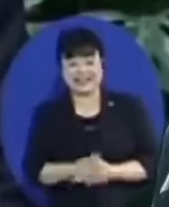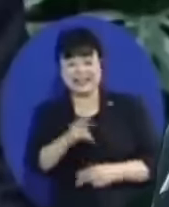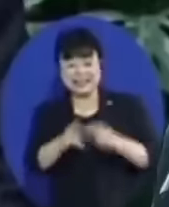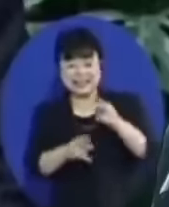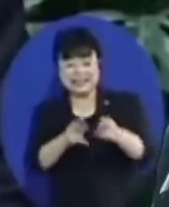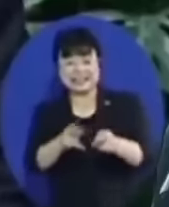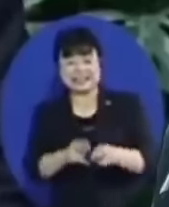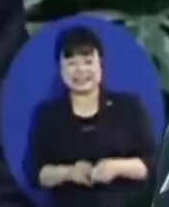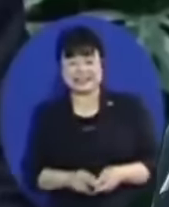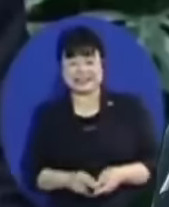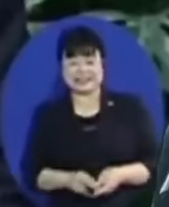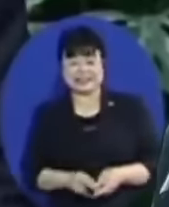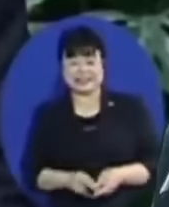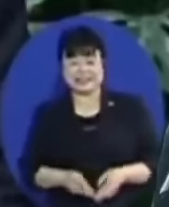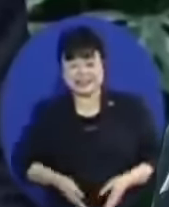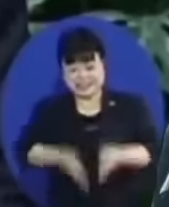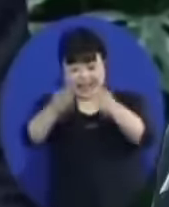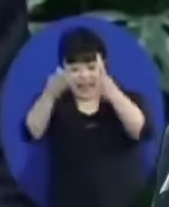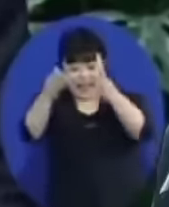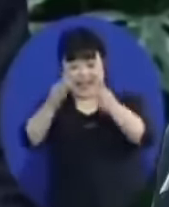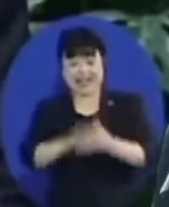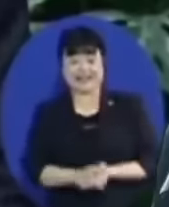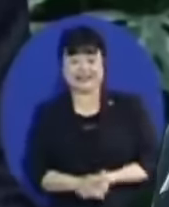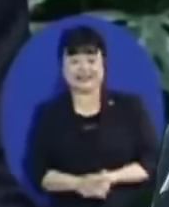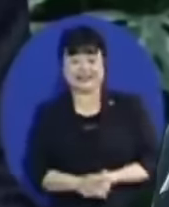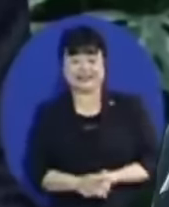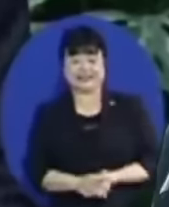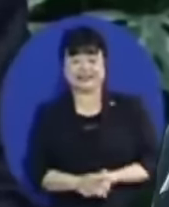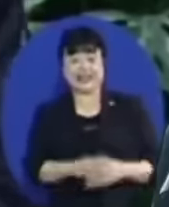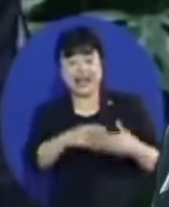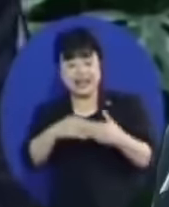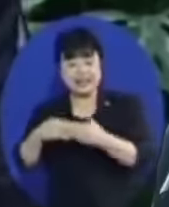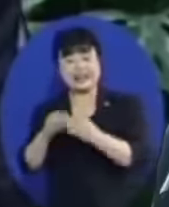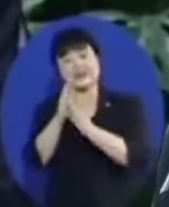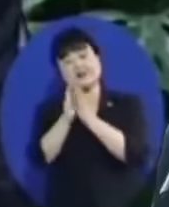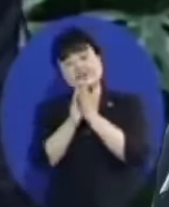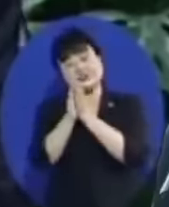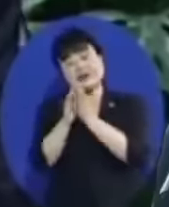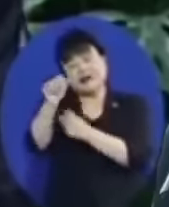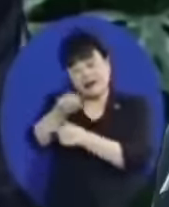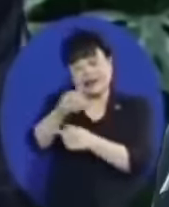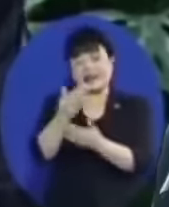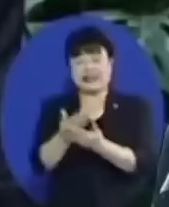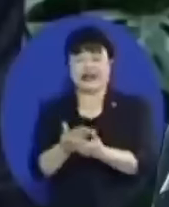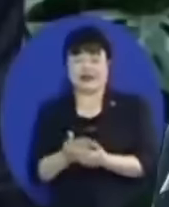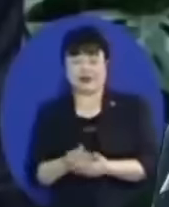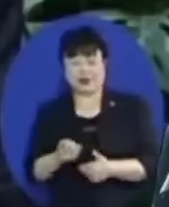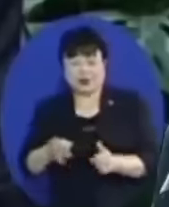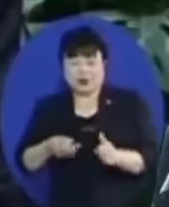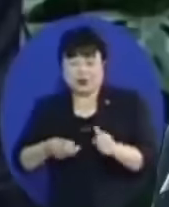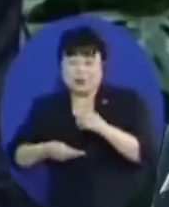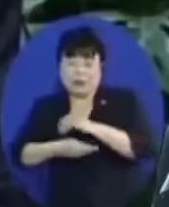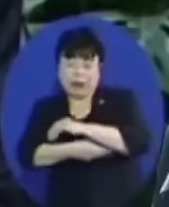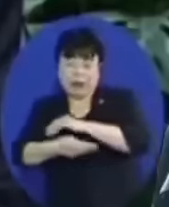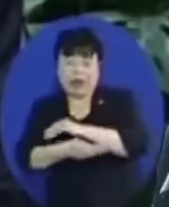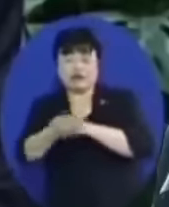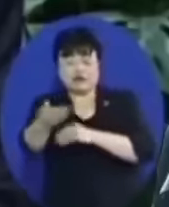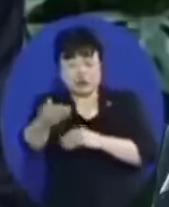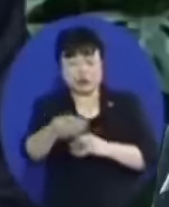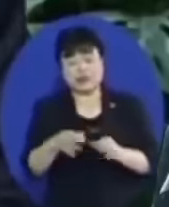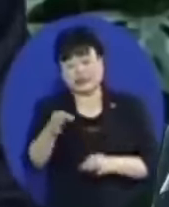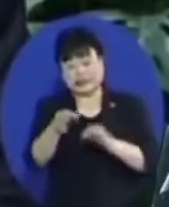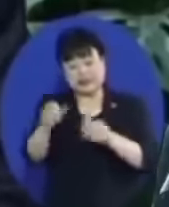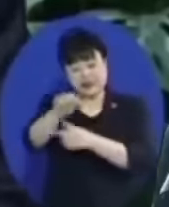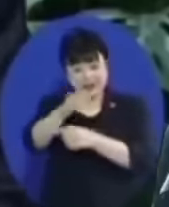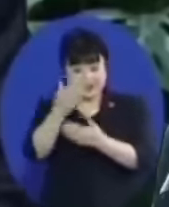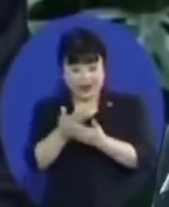철뚝길목에 사람이 많이 오니까 철뚝길목에서 그 안내원에 사정을 하고 그리고 와이루를 좀 주고 그게 장사를